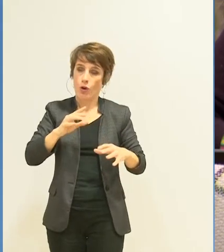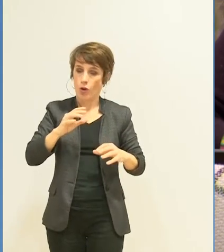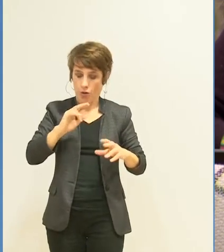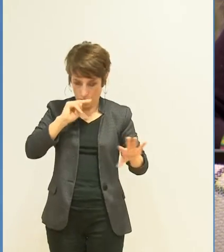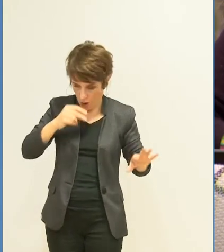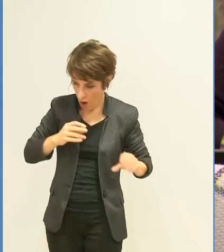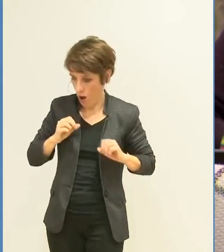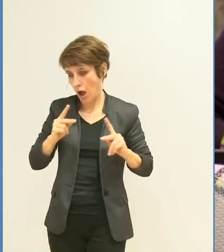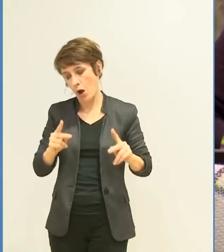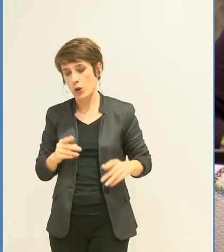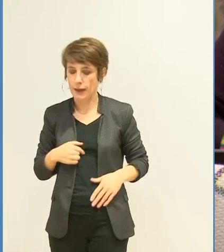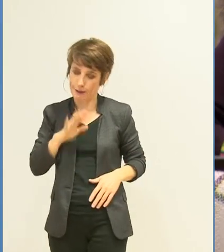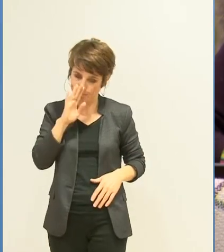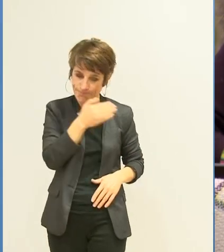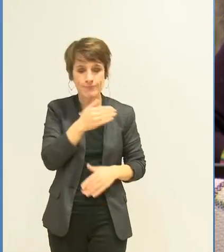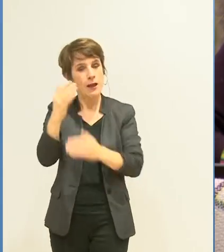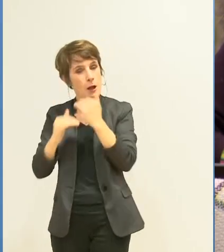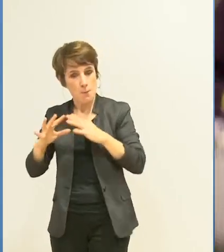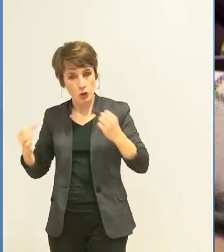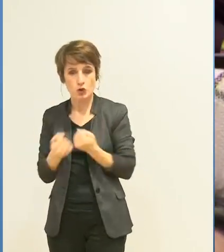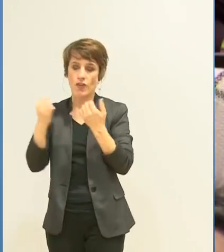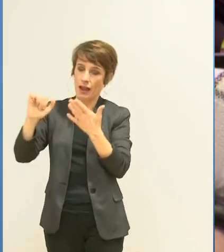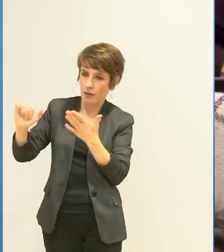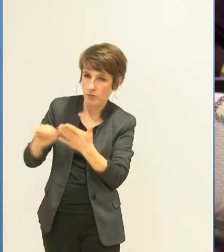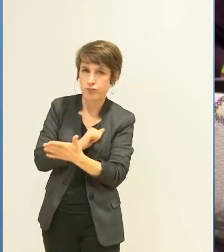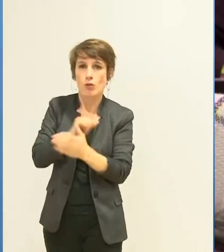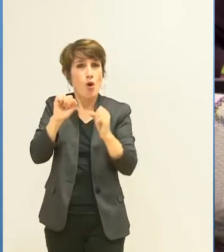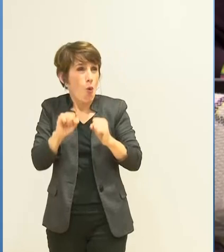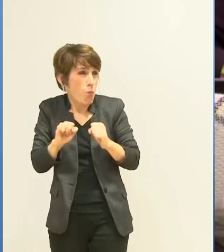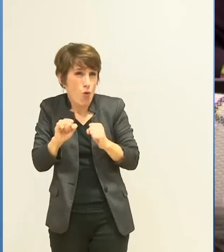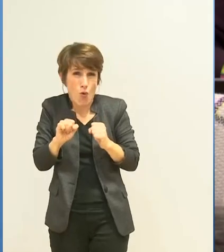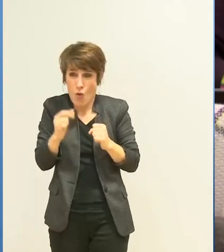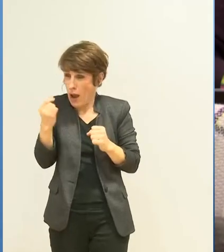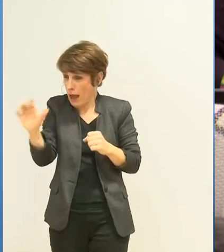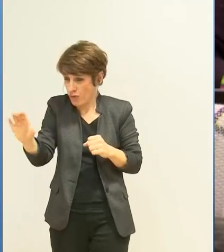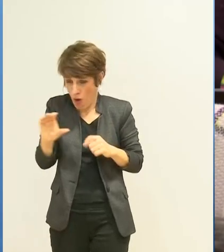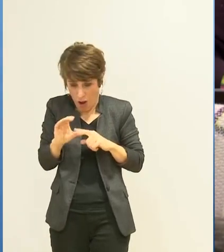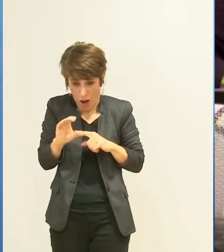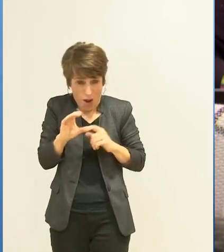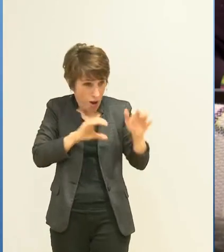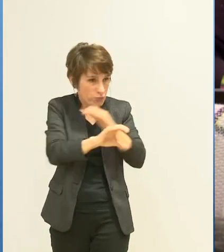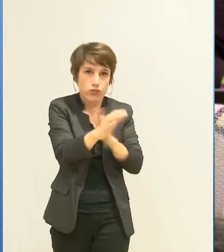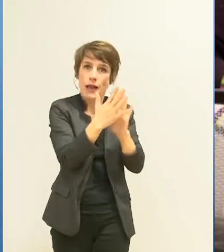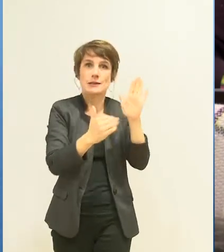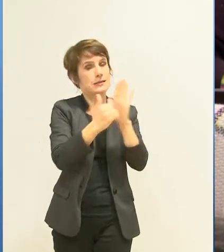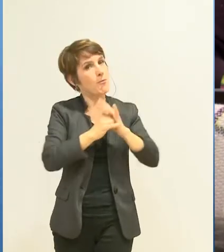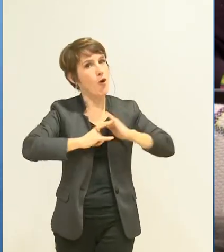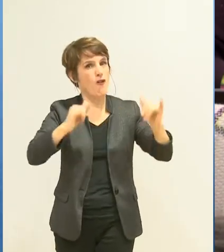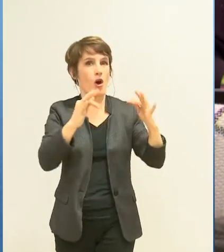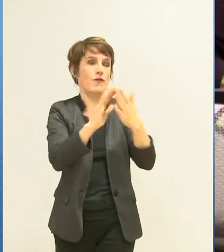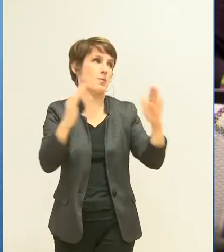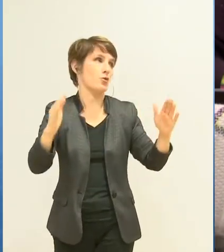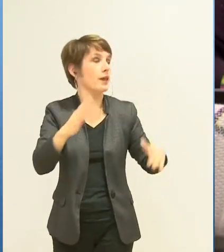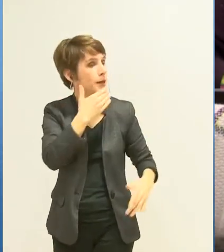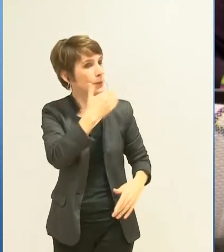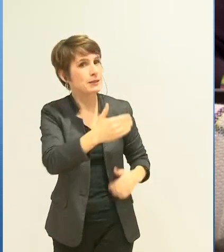plan de sauvegarde on peut le faire là c'est très simple sur une petite somme qui a une grande signification politique au niveau des biotech je vous remercie je